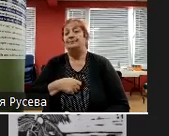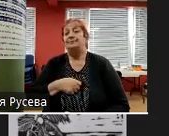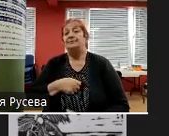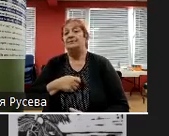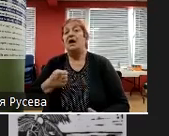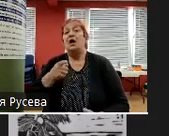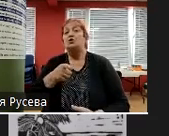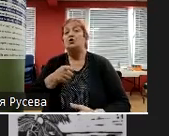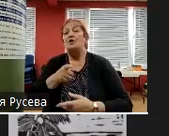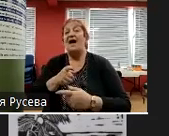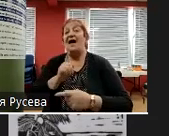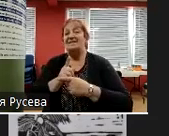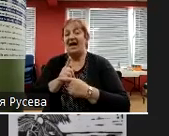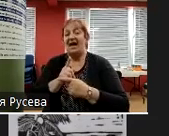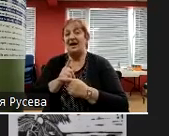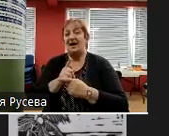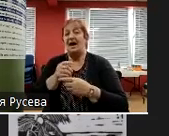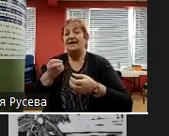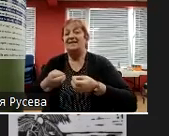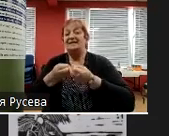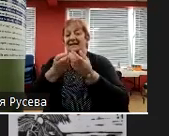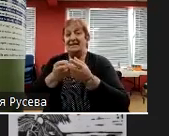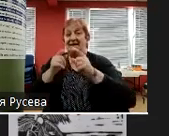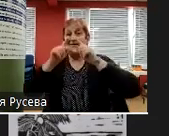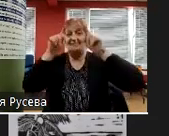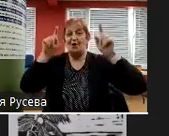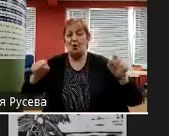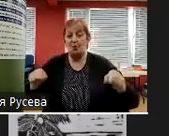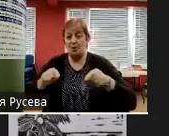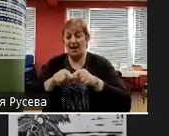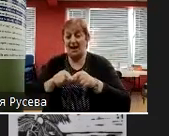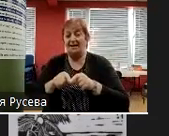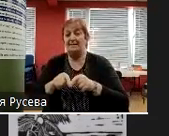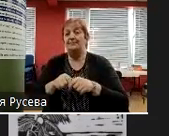това нещо трябва да се даде в формуляра на